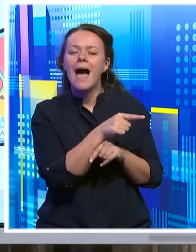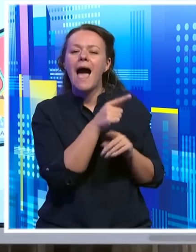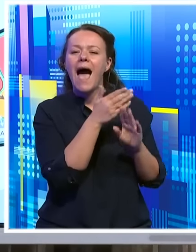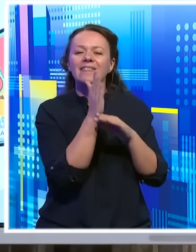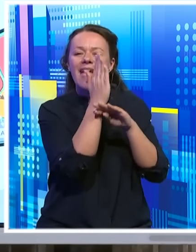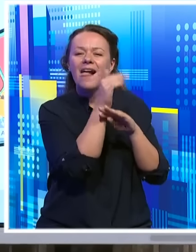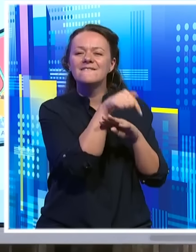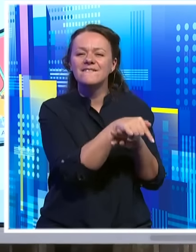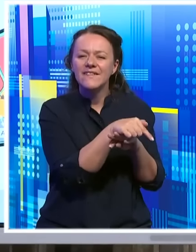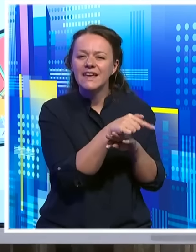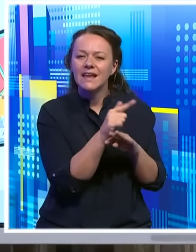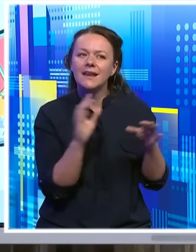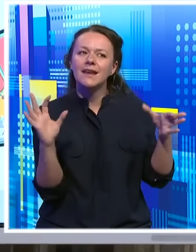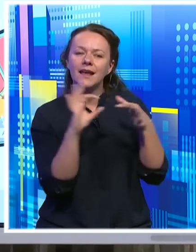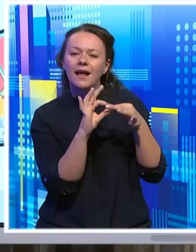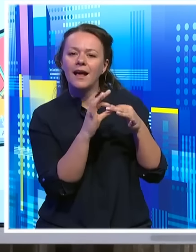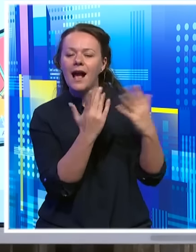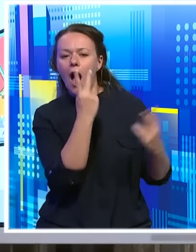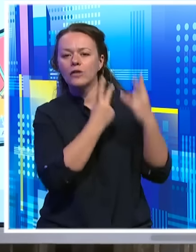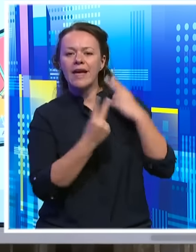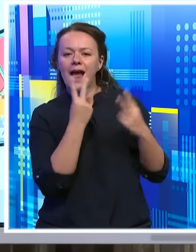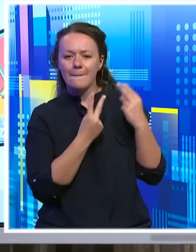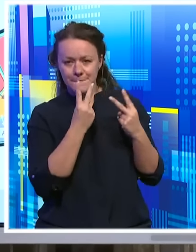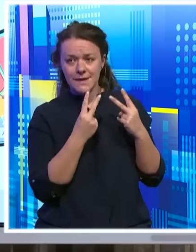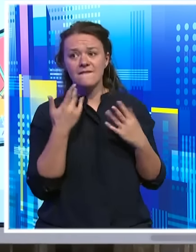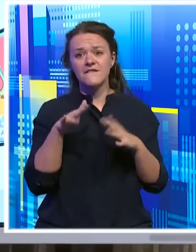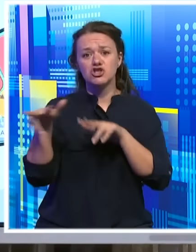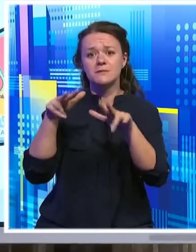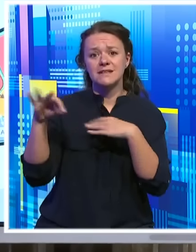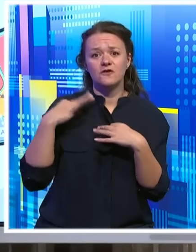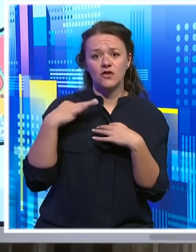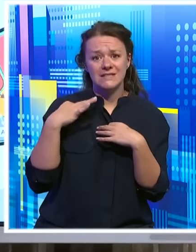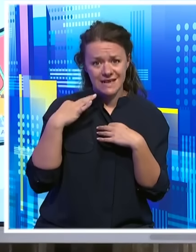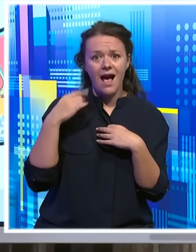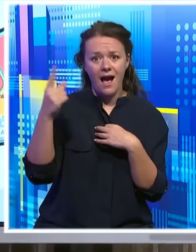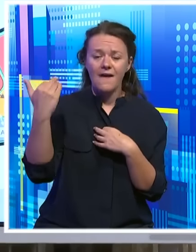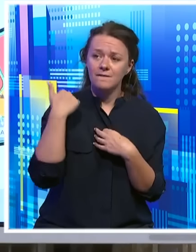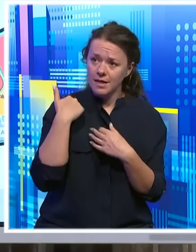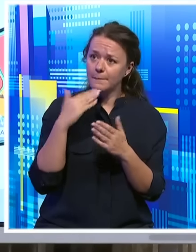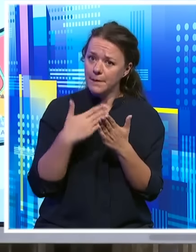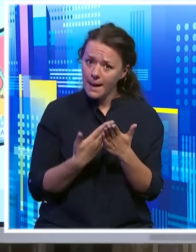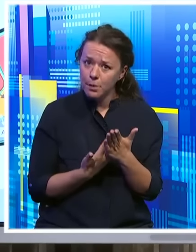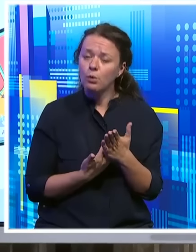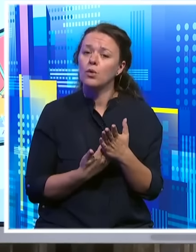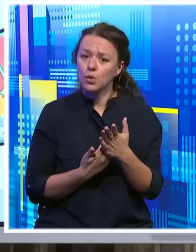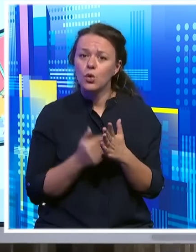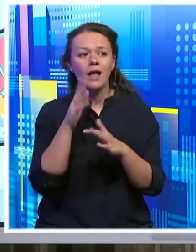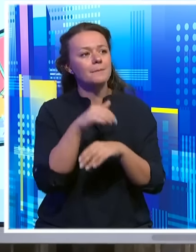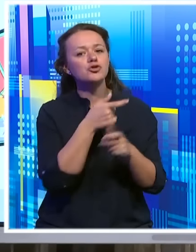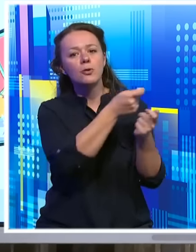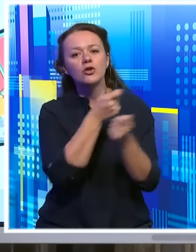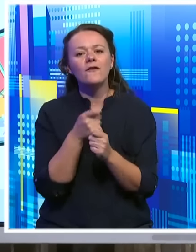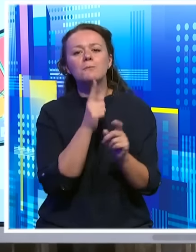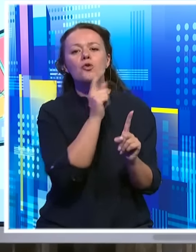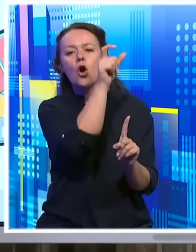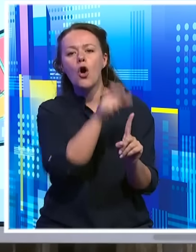zdravlja, dobili preporuku Ministarstva zdravlja da dovedemo te terapeutske delfine koji bi mogli sa našom decom da rade,